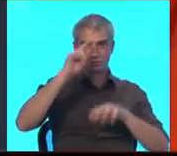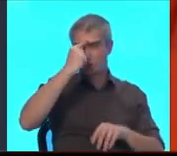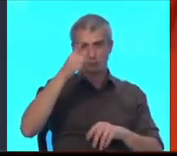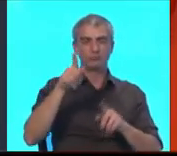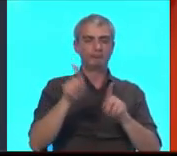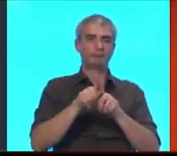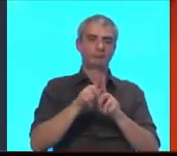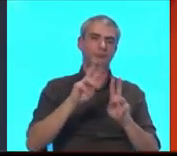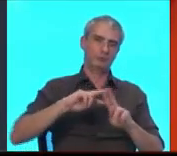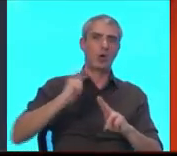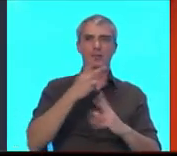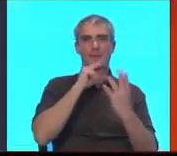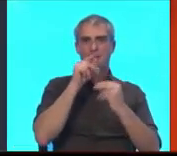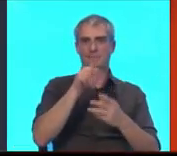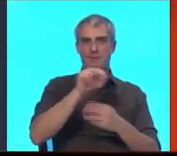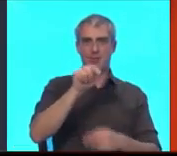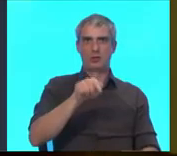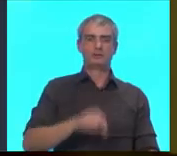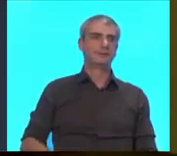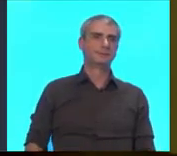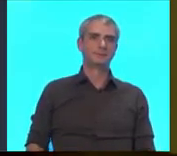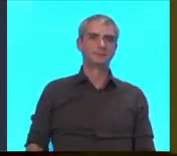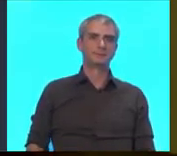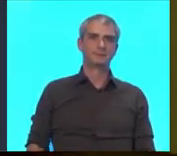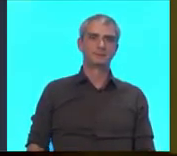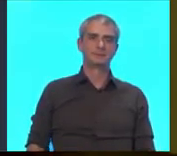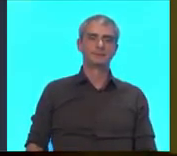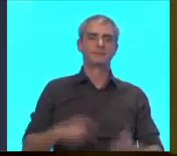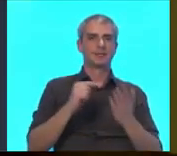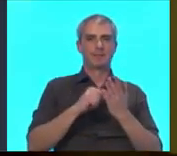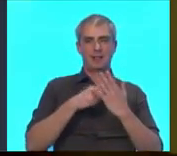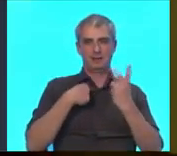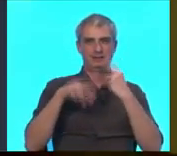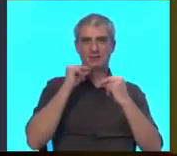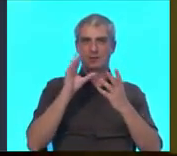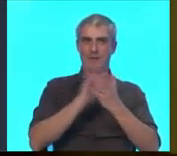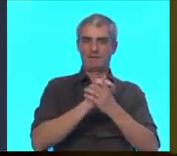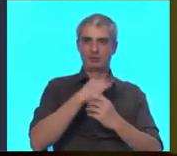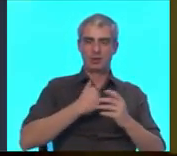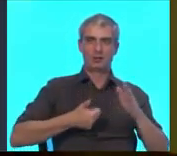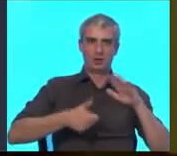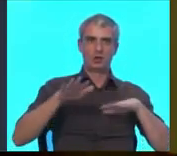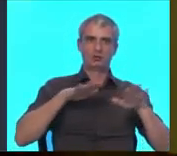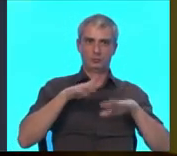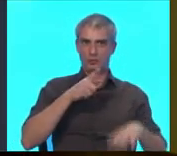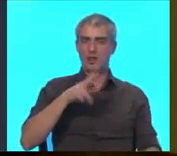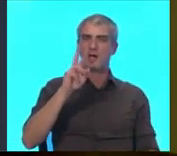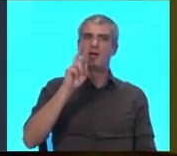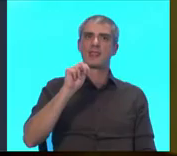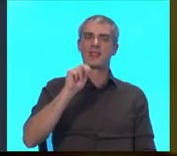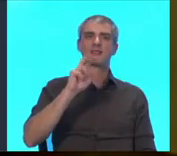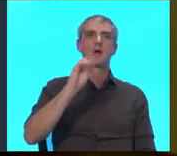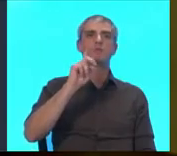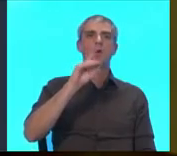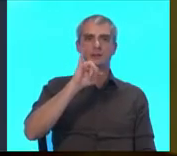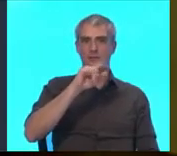שוב על הפרק. בואו נשמע את הדברים. בעקבות שיחות שהיו לי עם חברי ראש הממשלה נרנדרה מודי, ממשלת הודו הודיעה